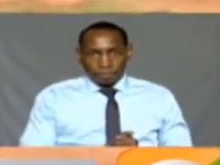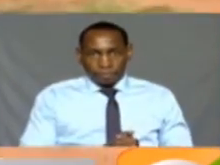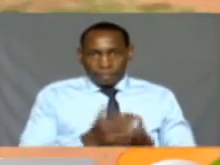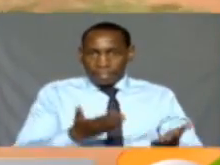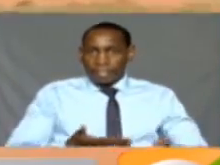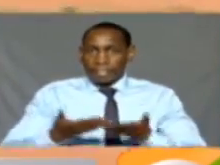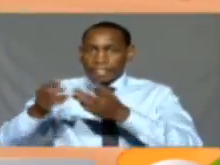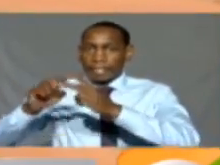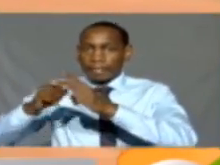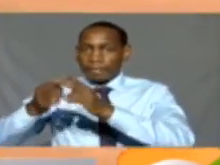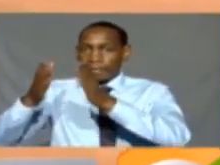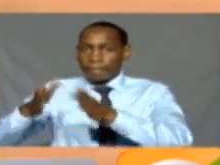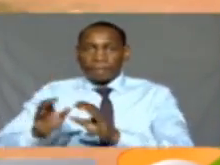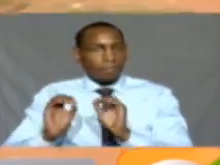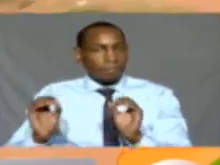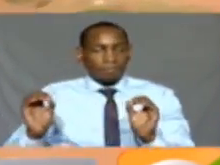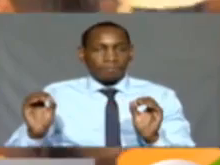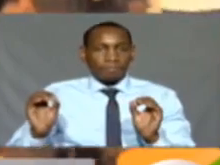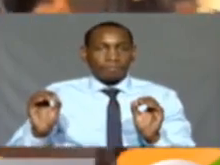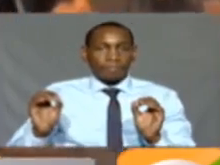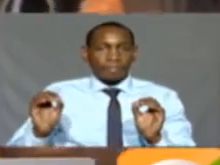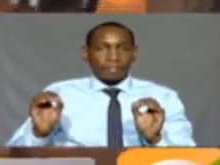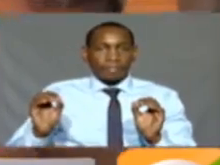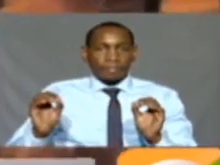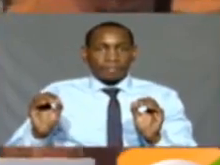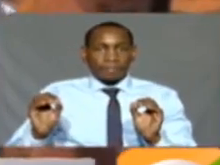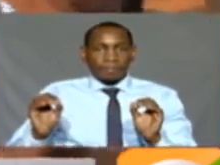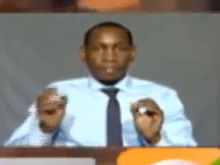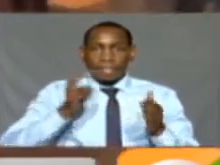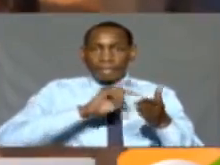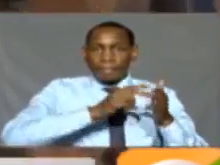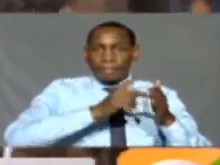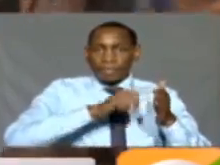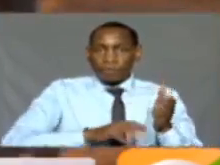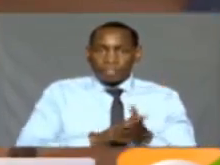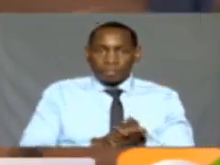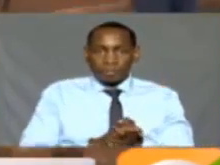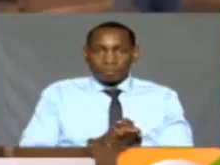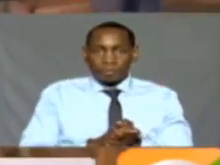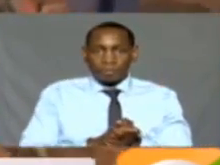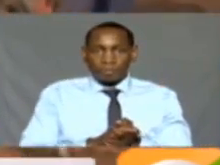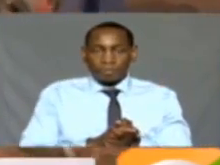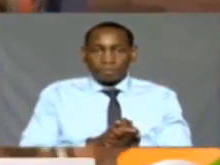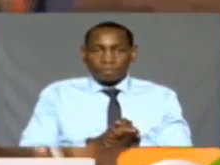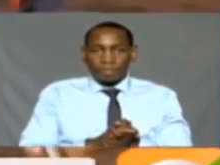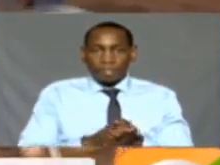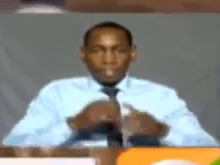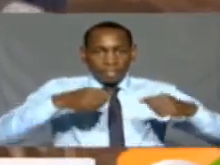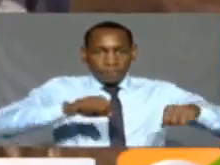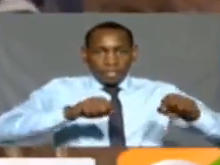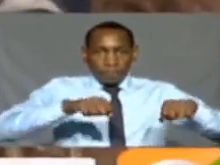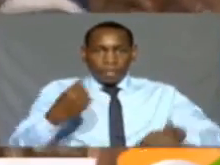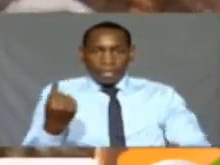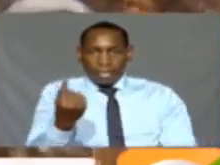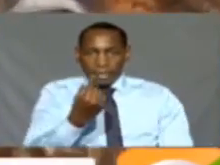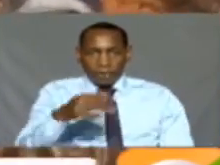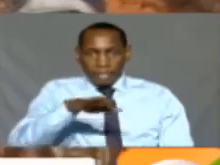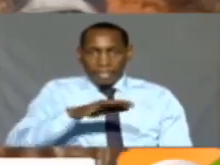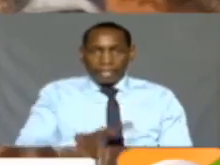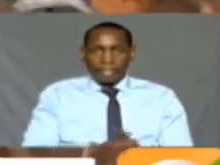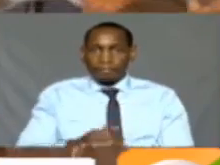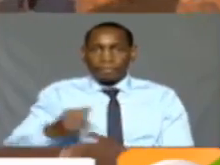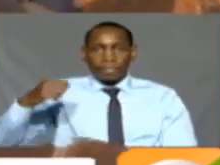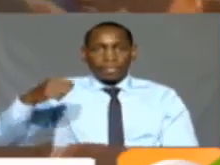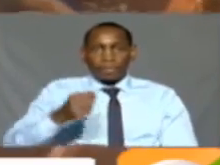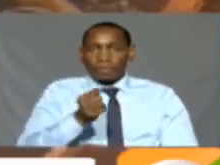Sipeleki kwa fundi ati tengenezia mimi. Si kusema ati mimi nasunguka hapa Nandi peke yake. Nasunguka